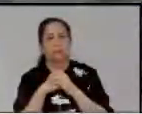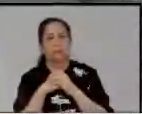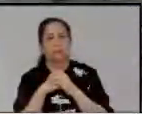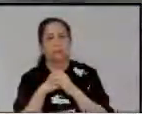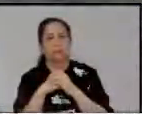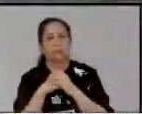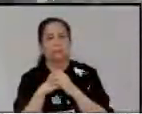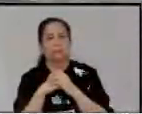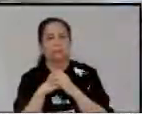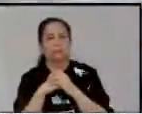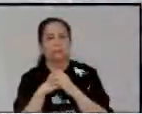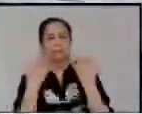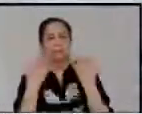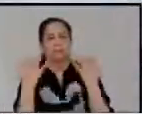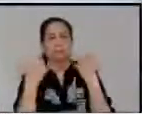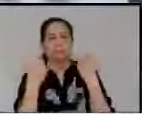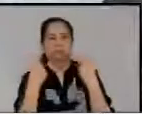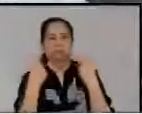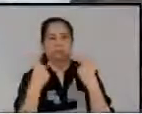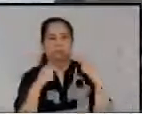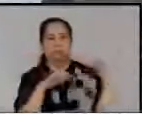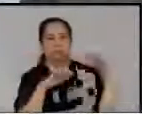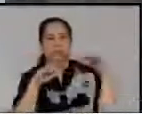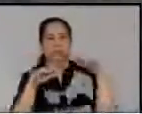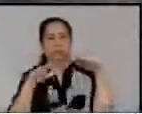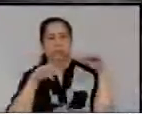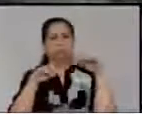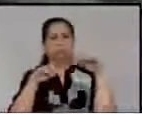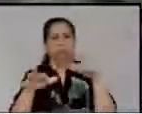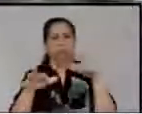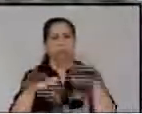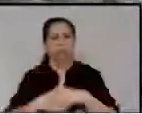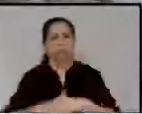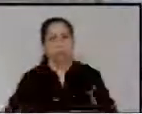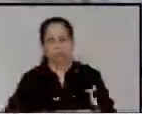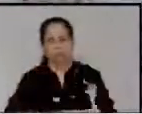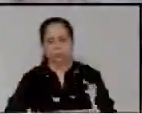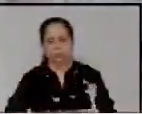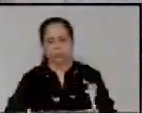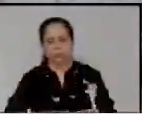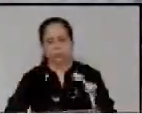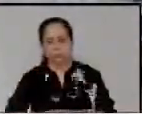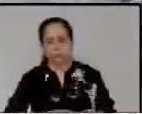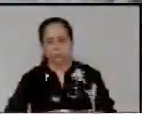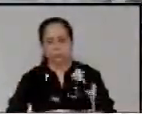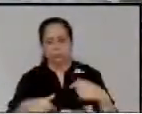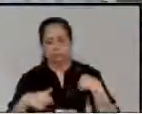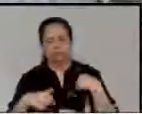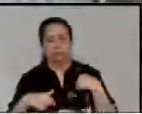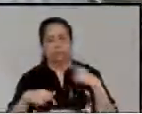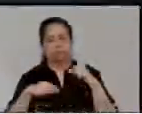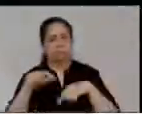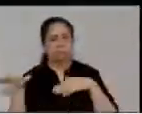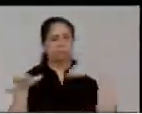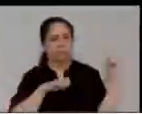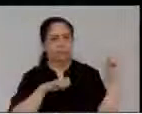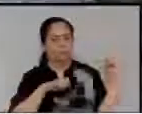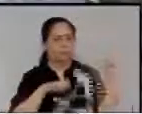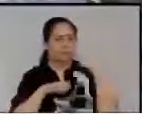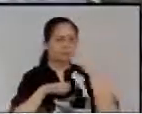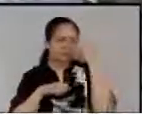Hindi, natataranta siya eh. Tapos, yun na, ang laki-laki na ng mga alon.